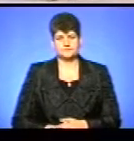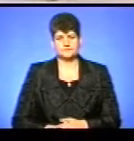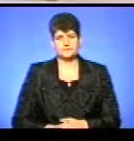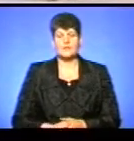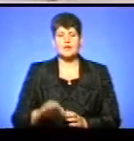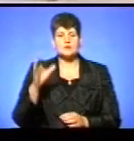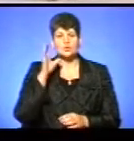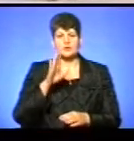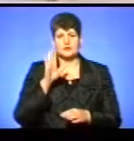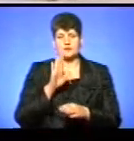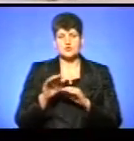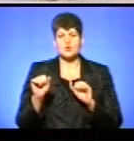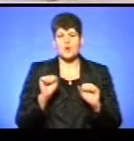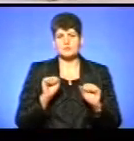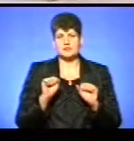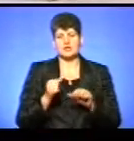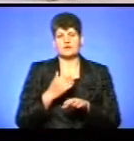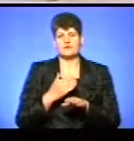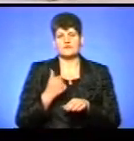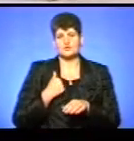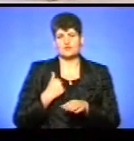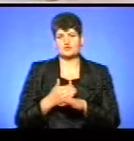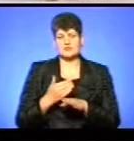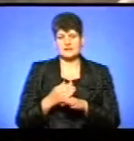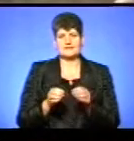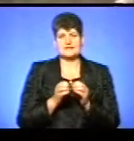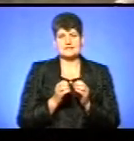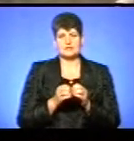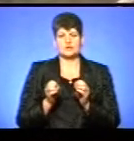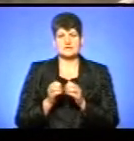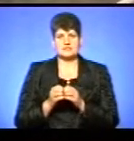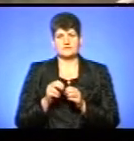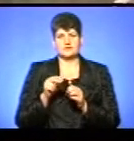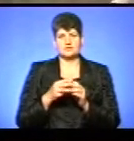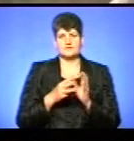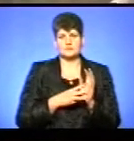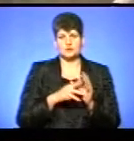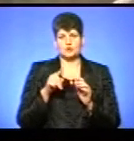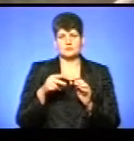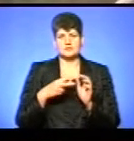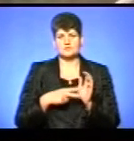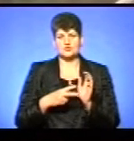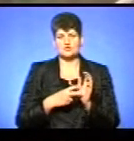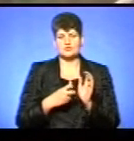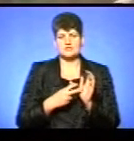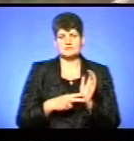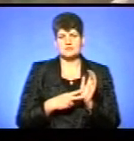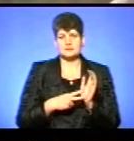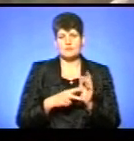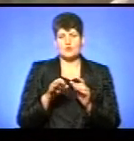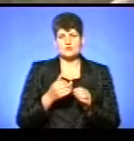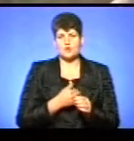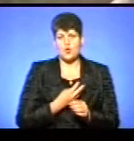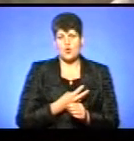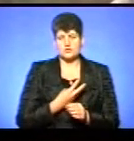Слухай наказ командира військової частини А-32-15 від 10.10.18 номер 777 про заохочення